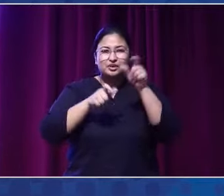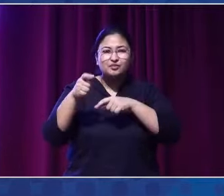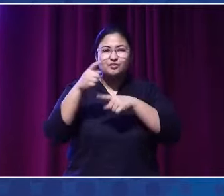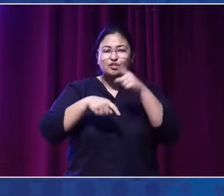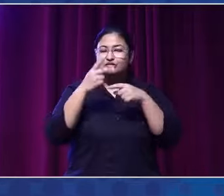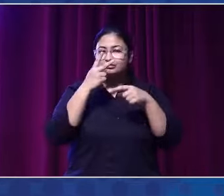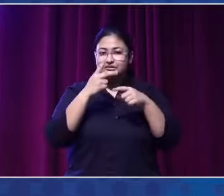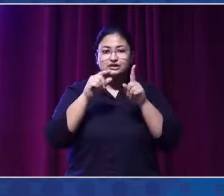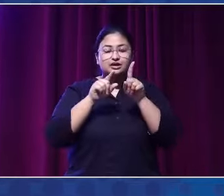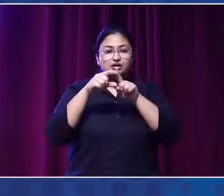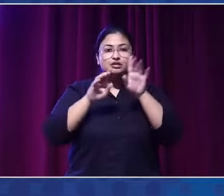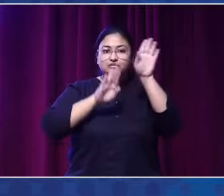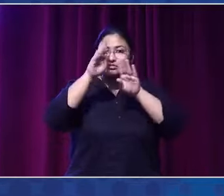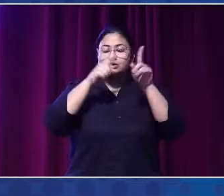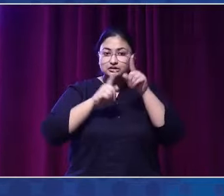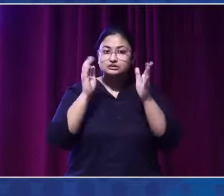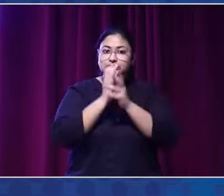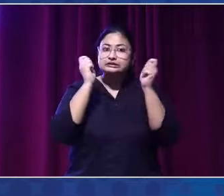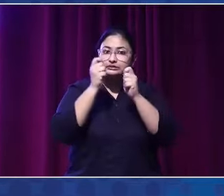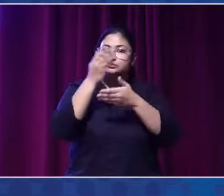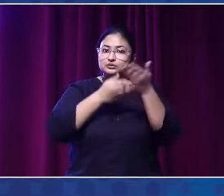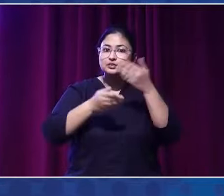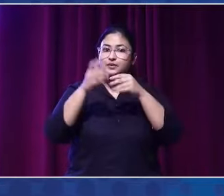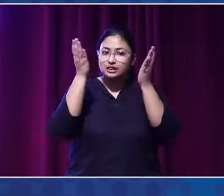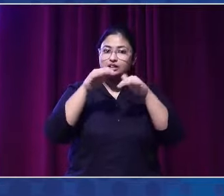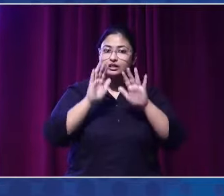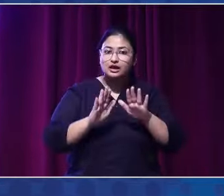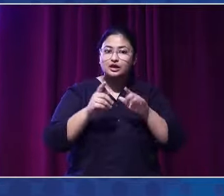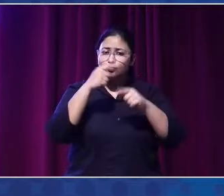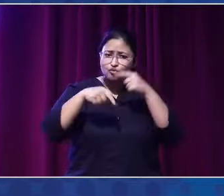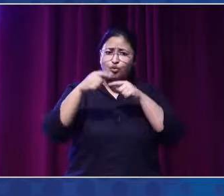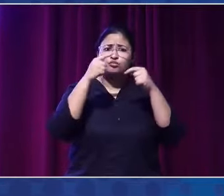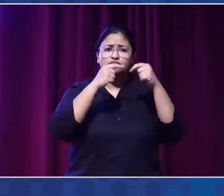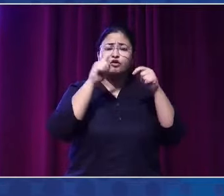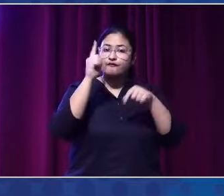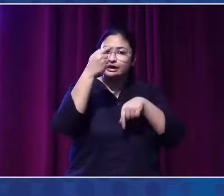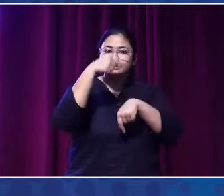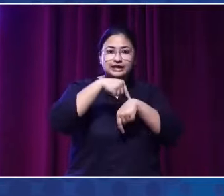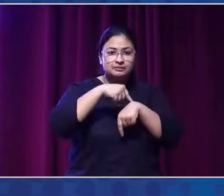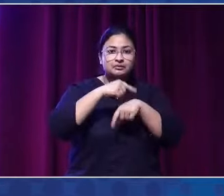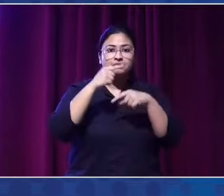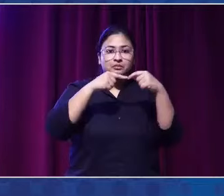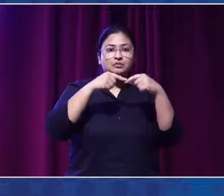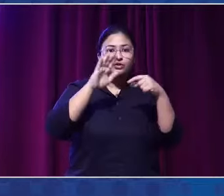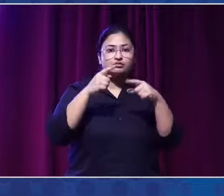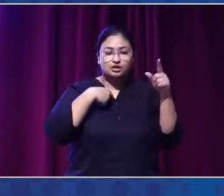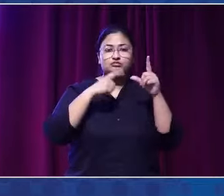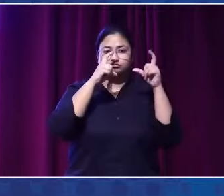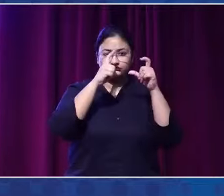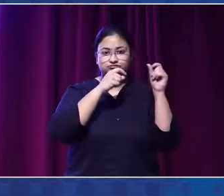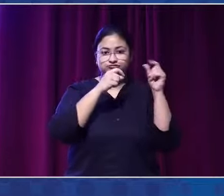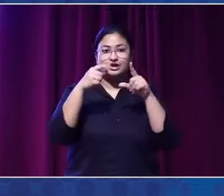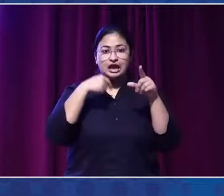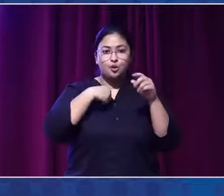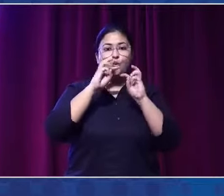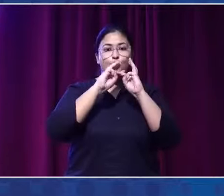डेमोक्रेसी रियली हैपनिंग इन दोज प्लेसेस। द शैंपेन्स वर्क्ड, वोटेड फॉर द फर्स्ट टाइम। हमने पिक्चर्स दी हैं सबके लिए, हमारी वेबसाइट